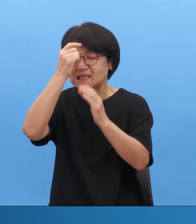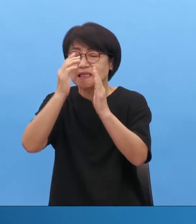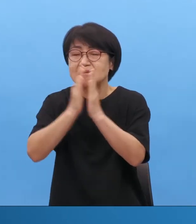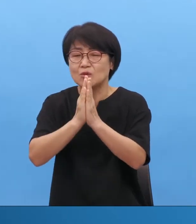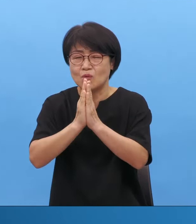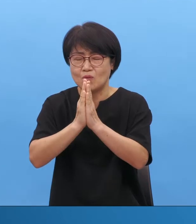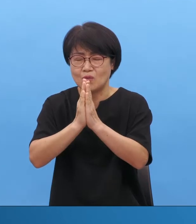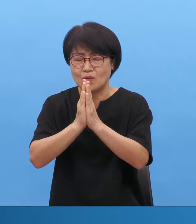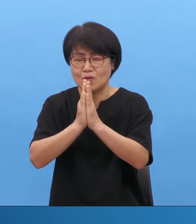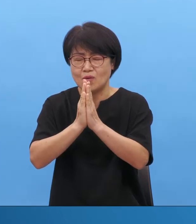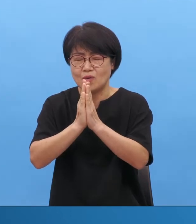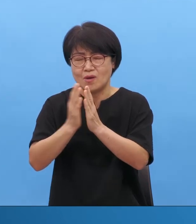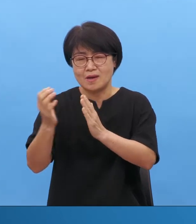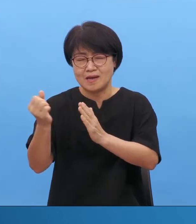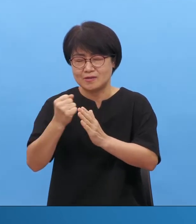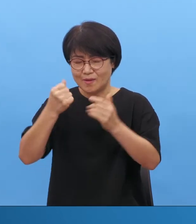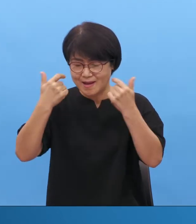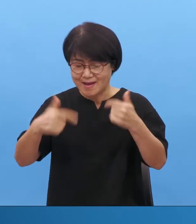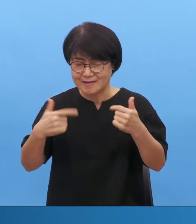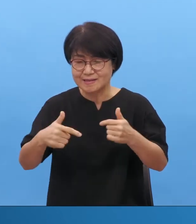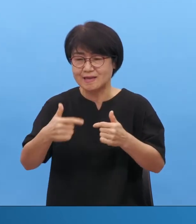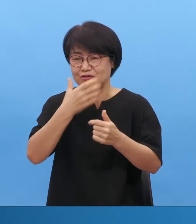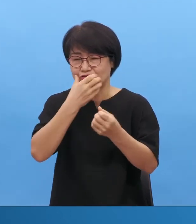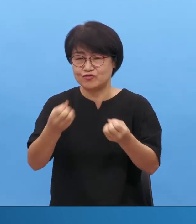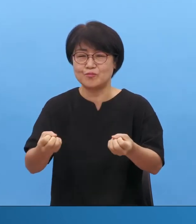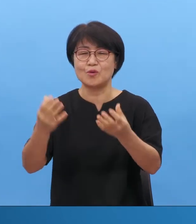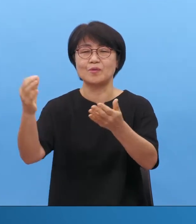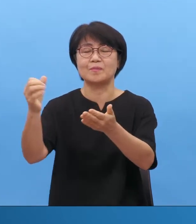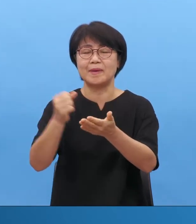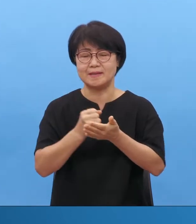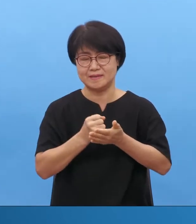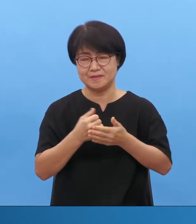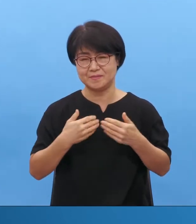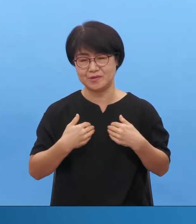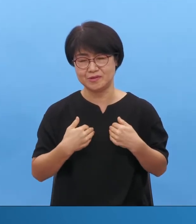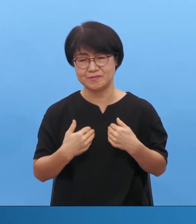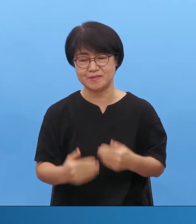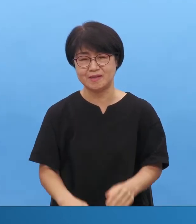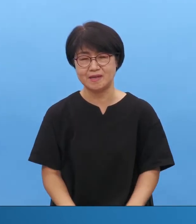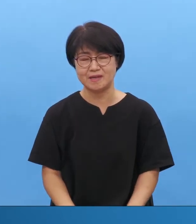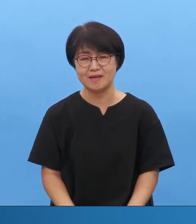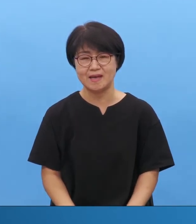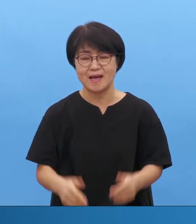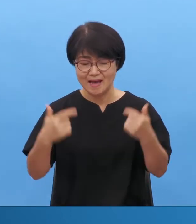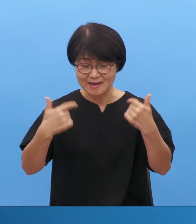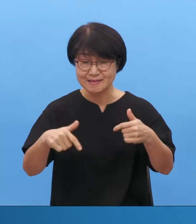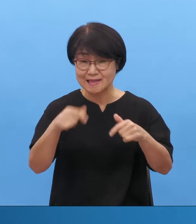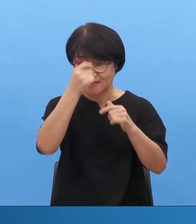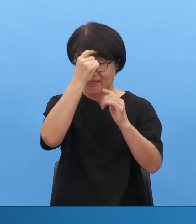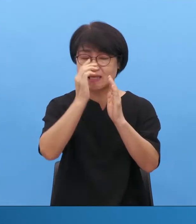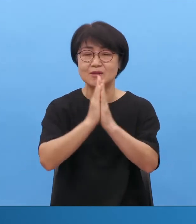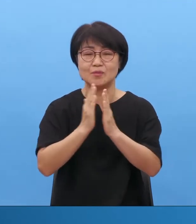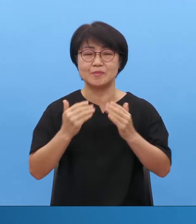must enjoy the blessing through 얼마나 prayer. 간단합니까? 기도로 하라고 그랬어요. It's so simple. He says to do it through prayer. 그러면서